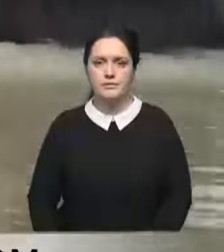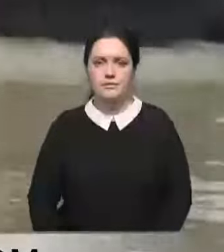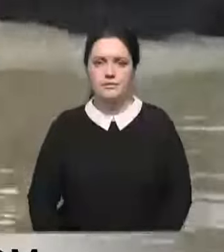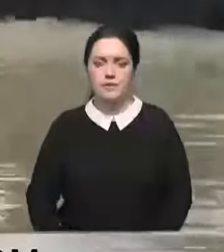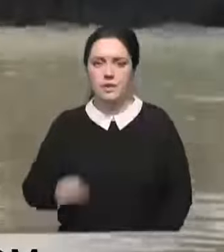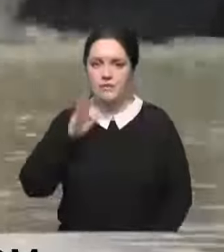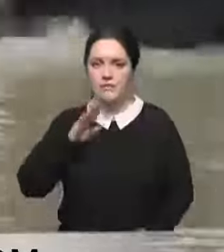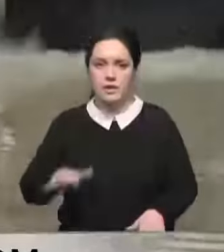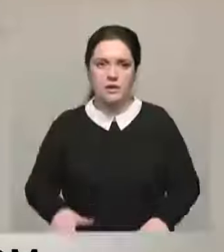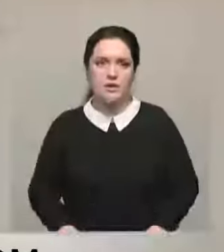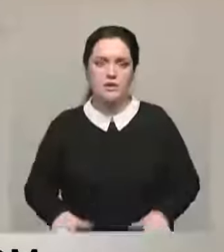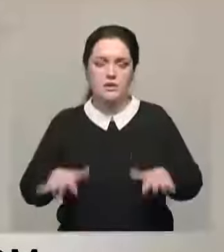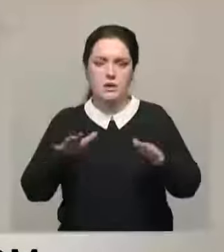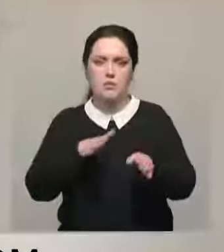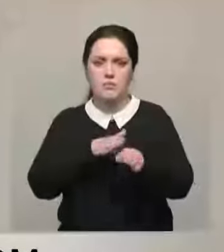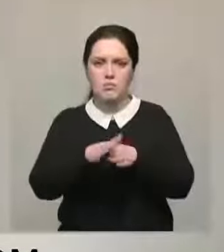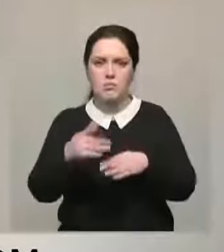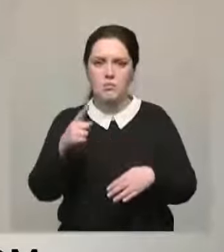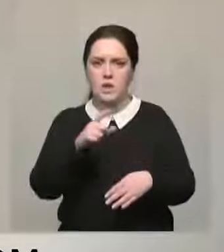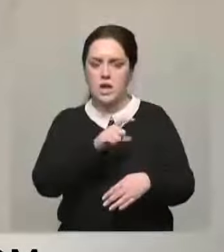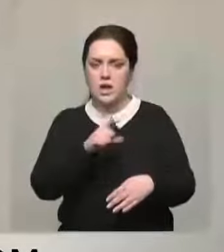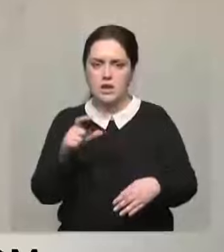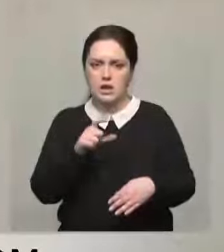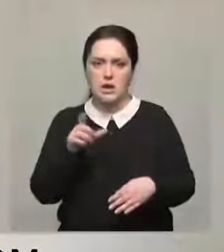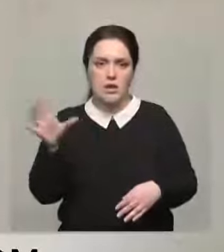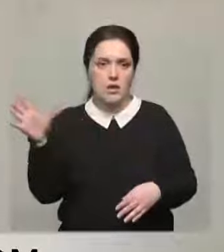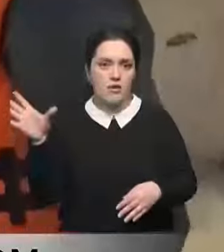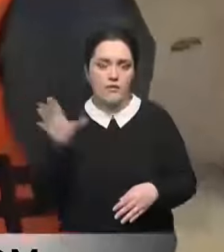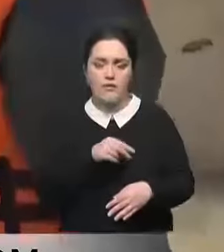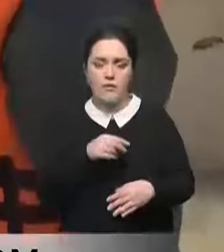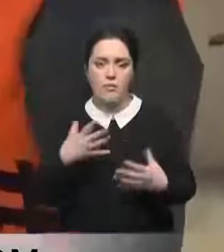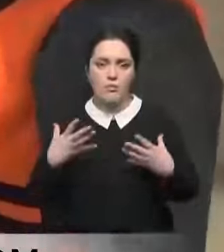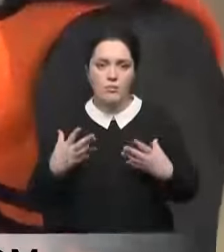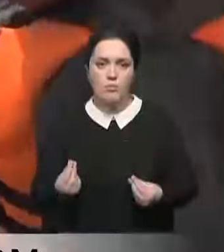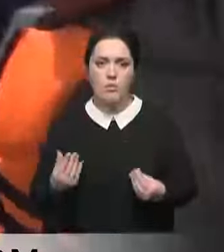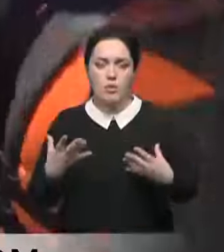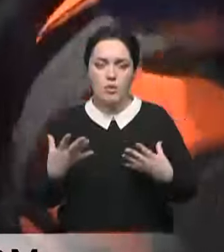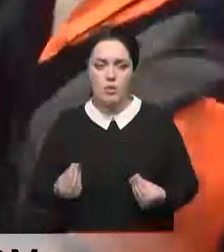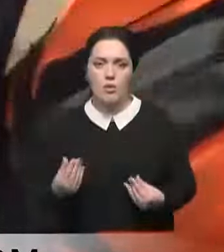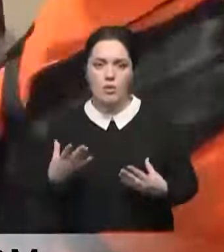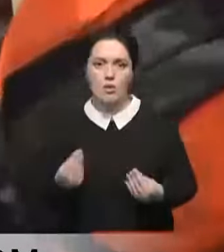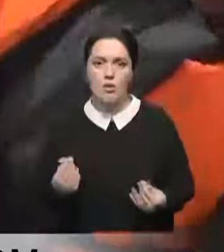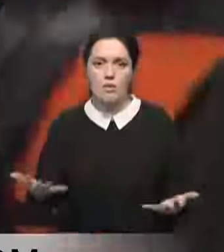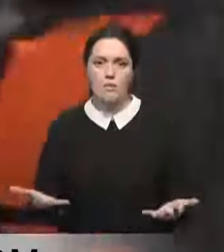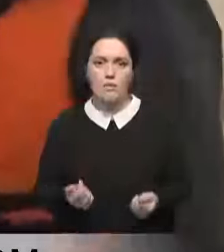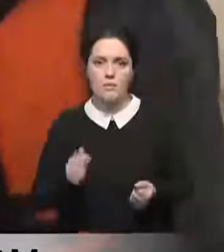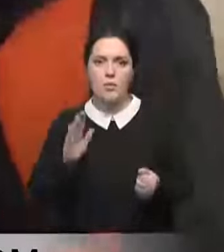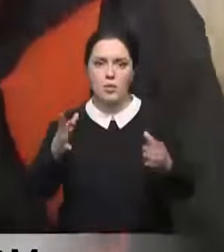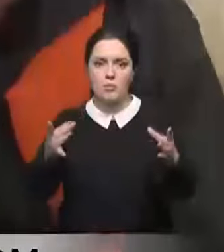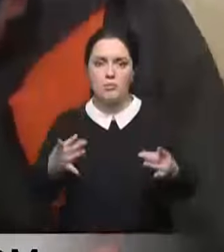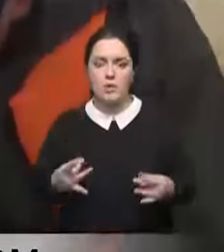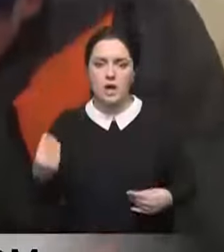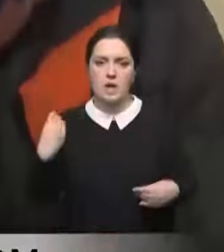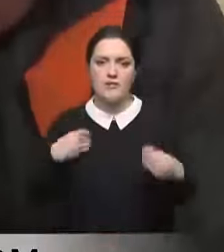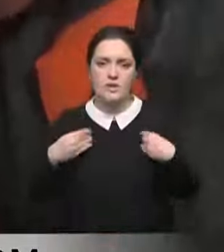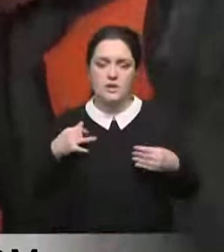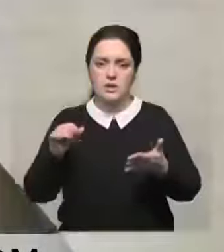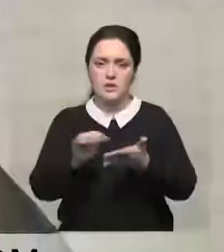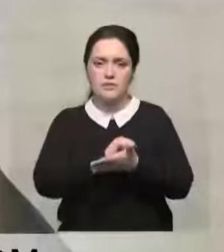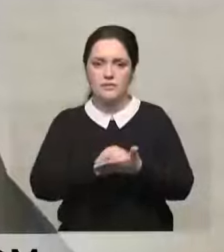Вода залила абсолютно весь первый этаж, ни единой сухой комнаты. Единственное, что удалось спасти, это пару пакетов с вещами и